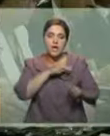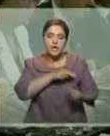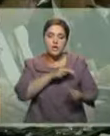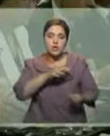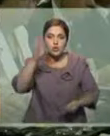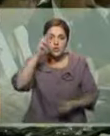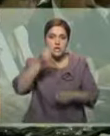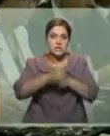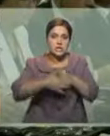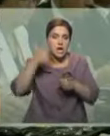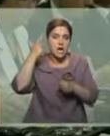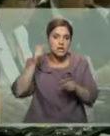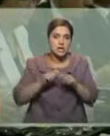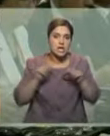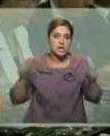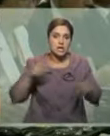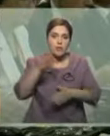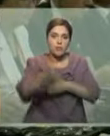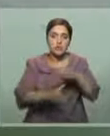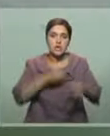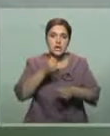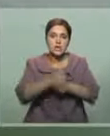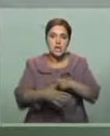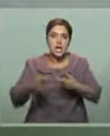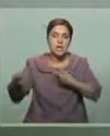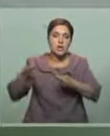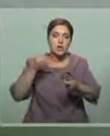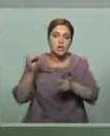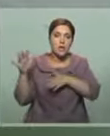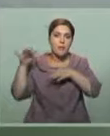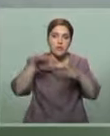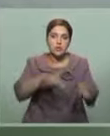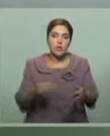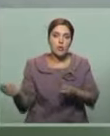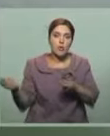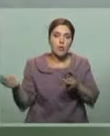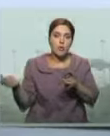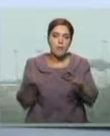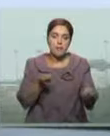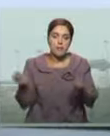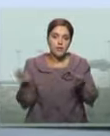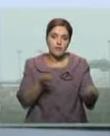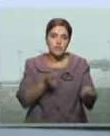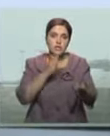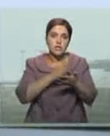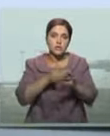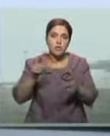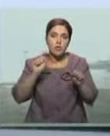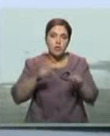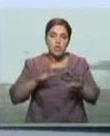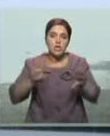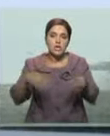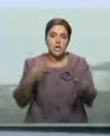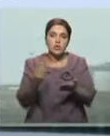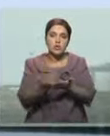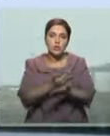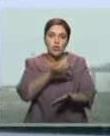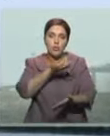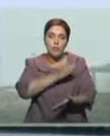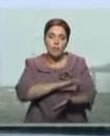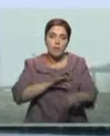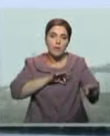Азии создали Международный центр торговли и морских перевозок «Жичжао Центральная Азия». Новая структура может дать новый импульс проекту